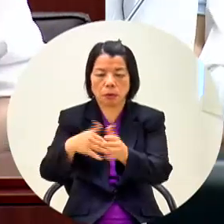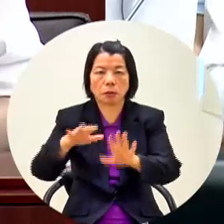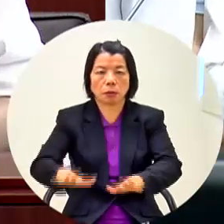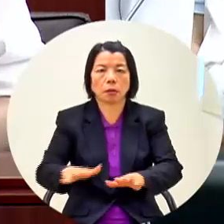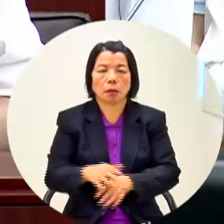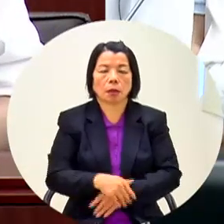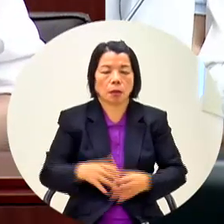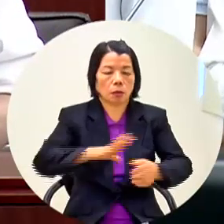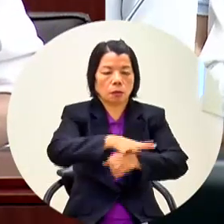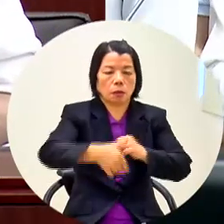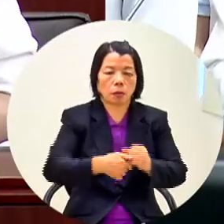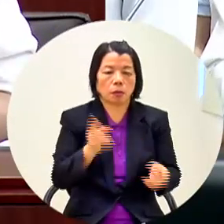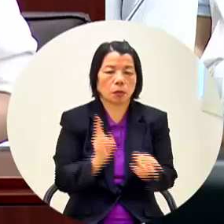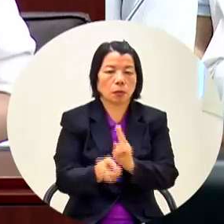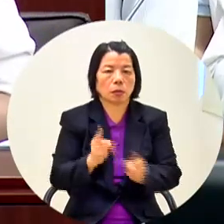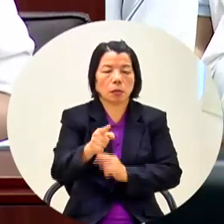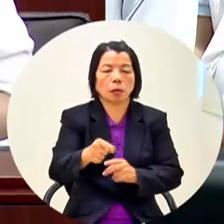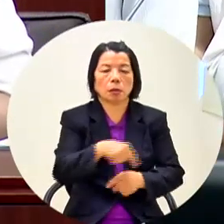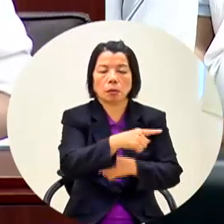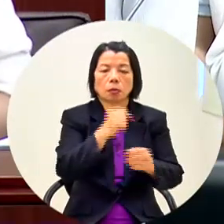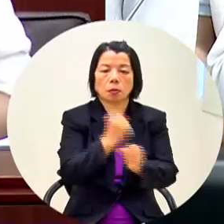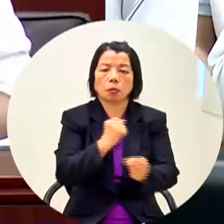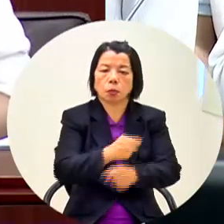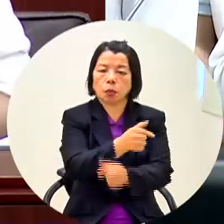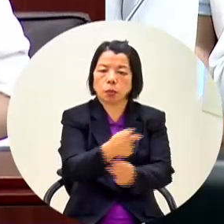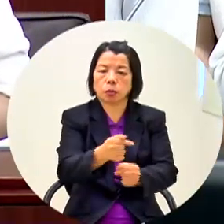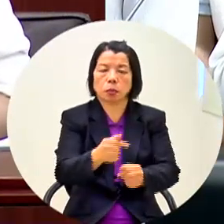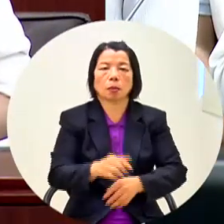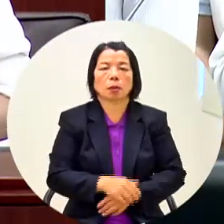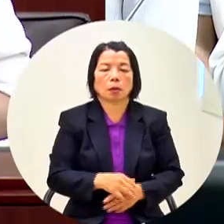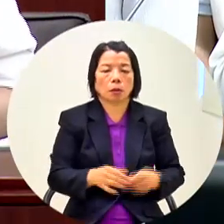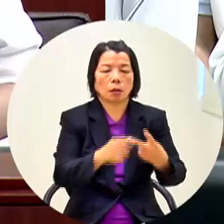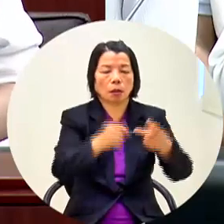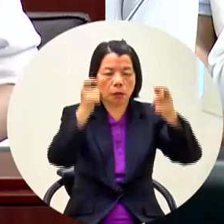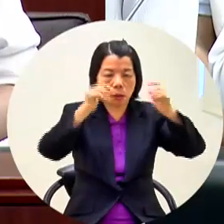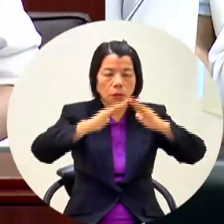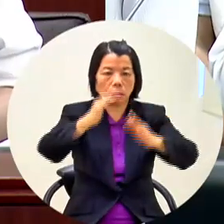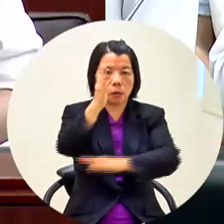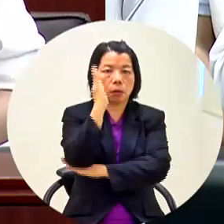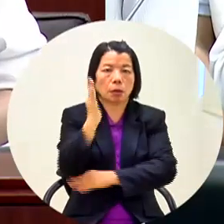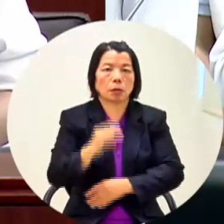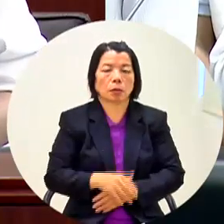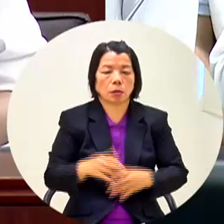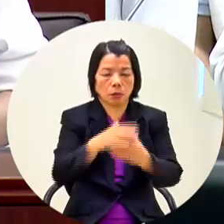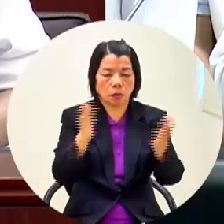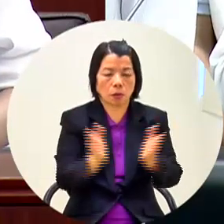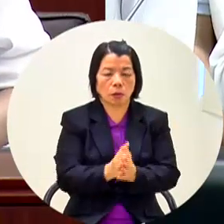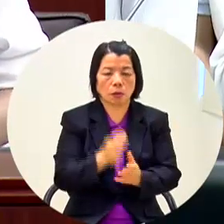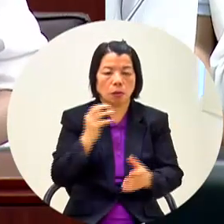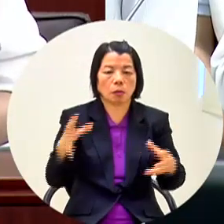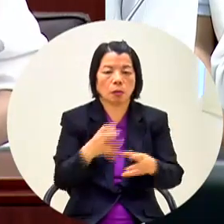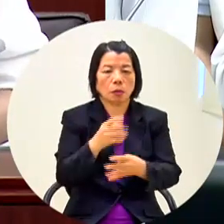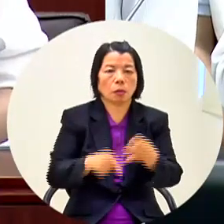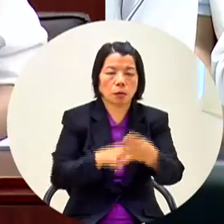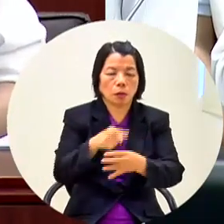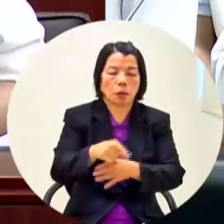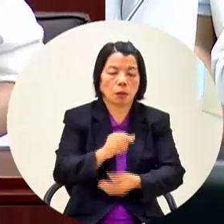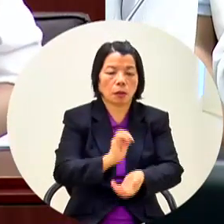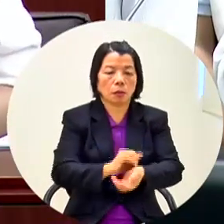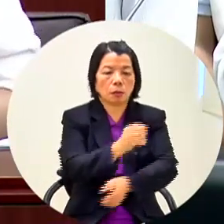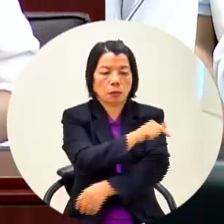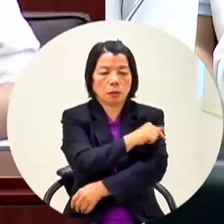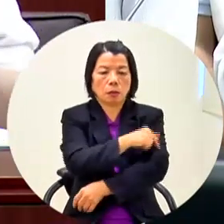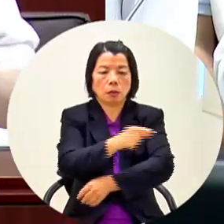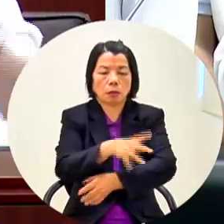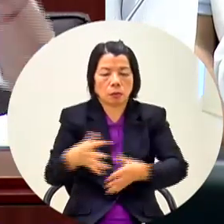挥这个防疫可圈可点。第二个感谢高雄市政府的所有的同仁跟高雄市的医护人员全力